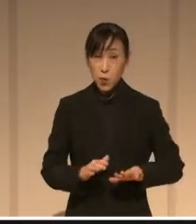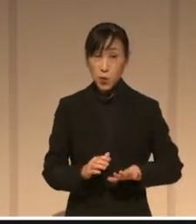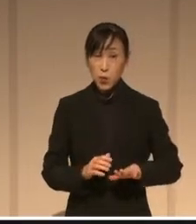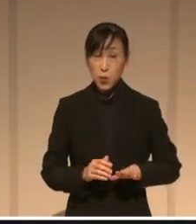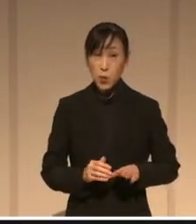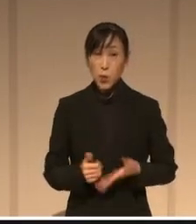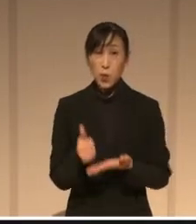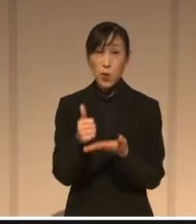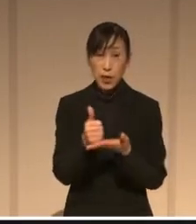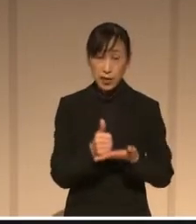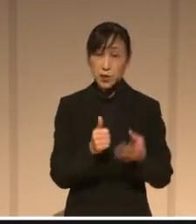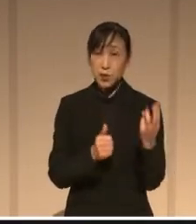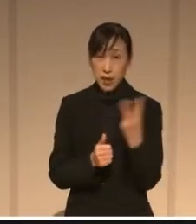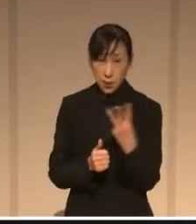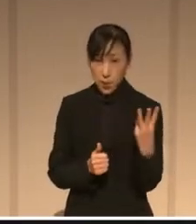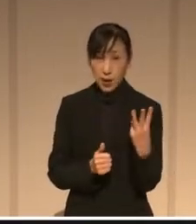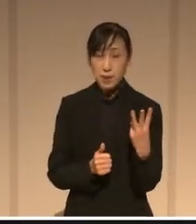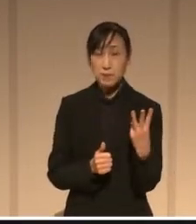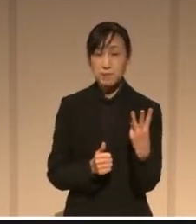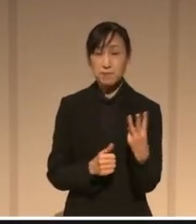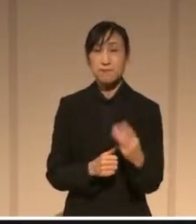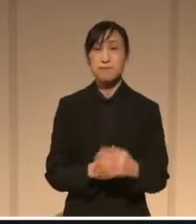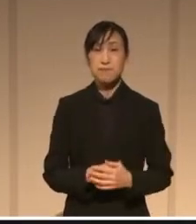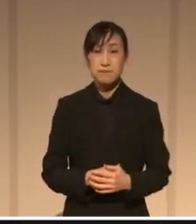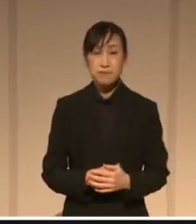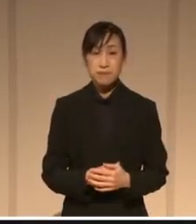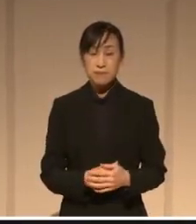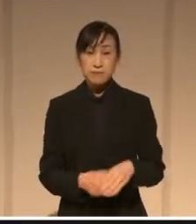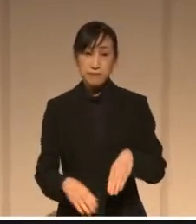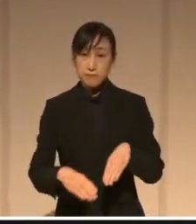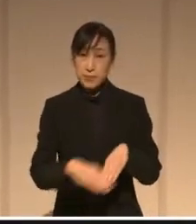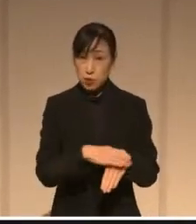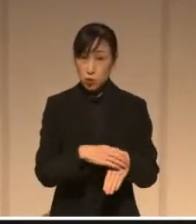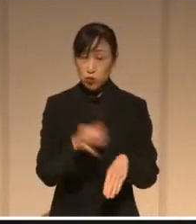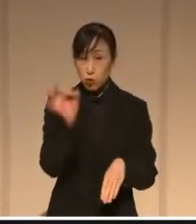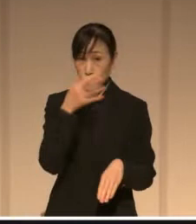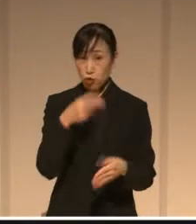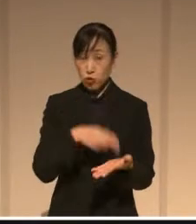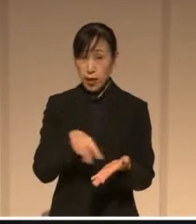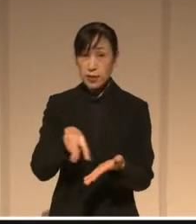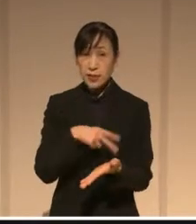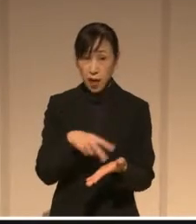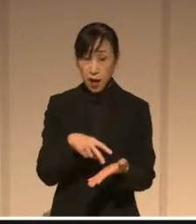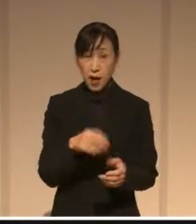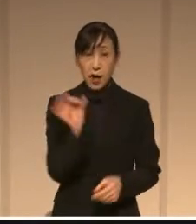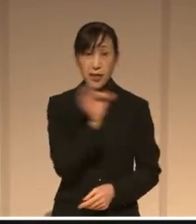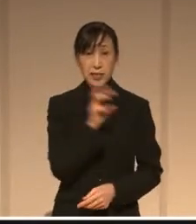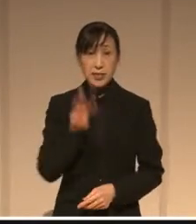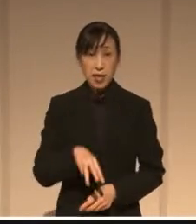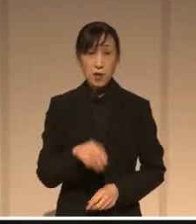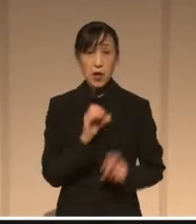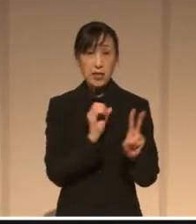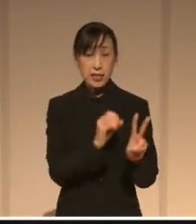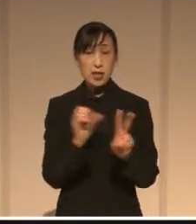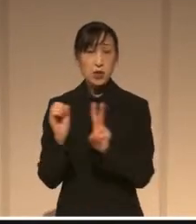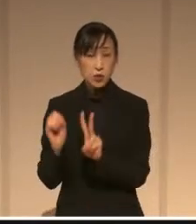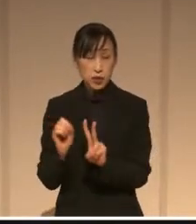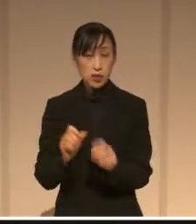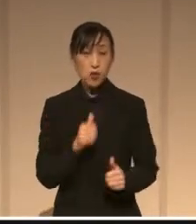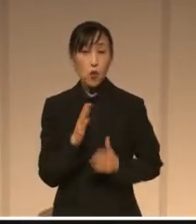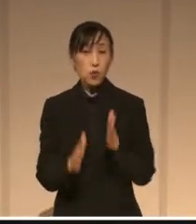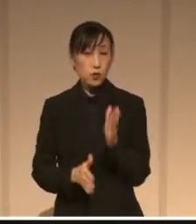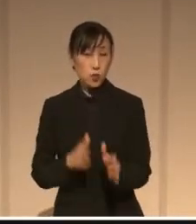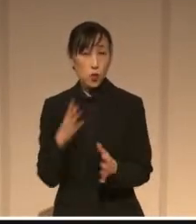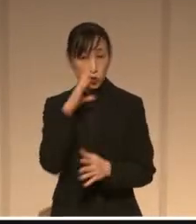の方を招きしたいと思います義足のプロダンサーそして品川2020スポーツ対しの大前校